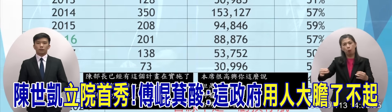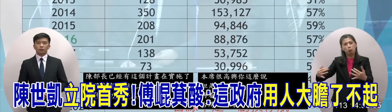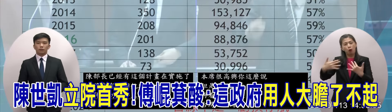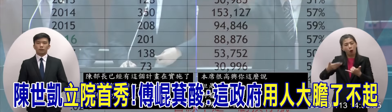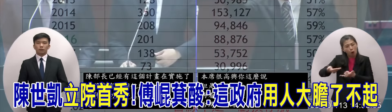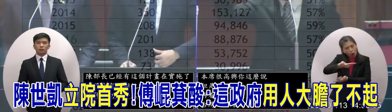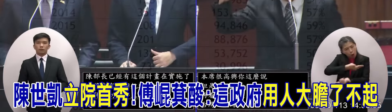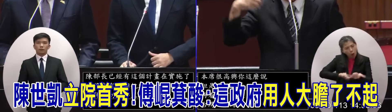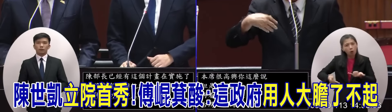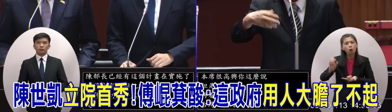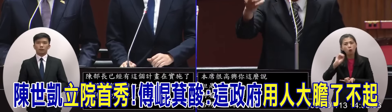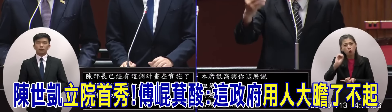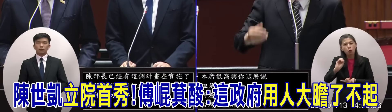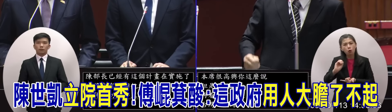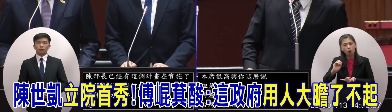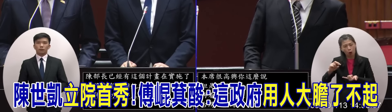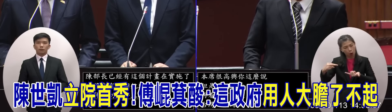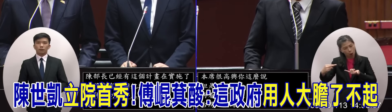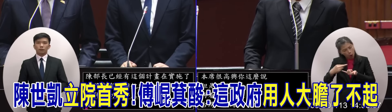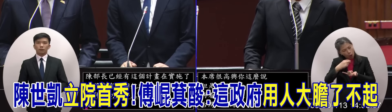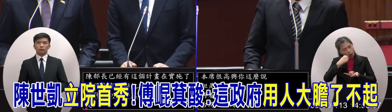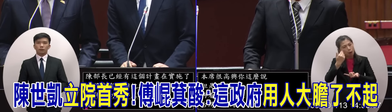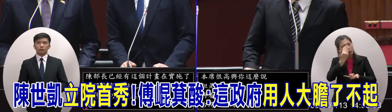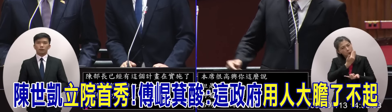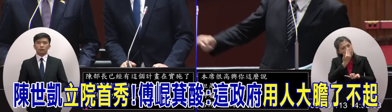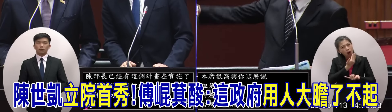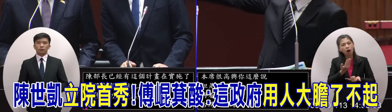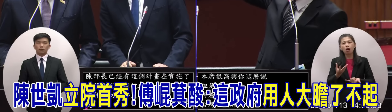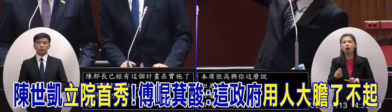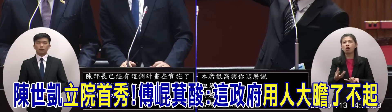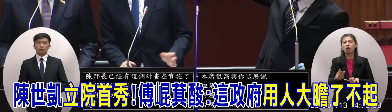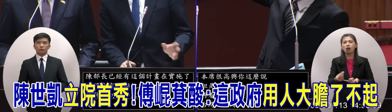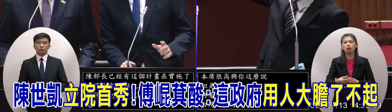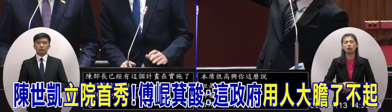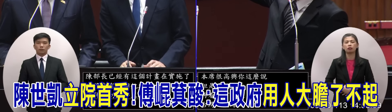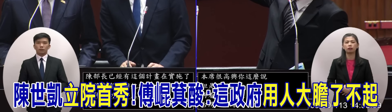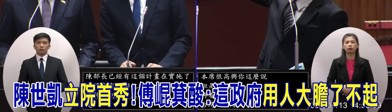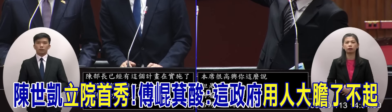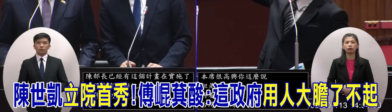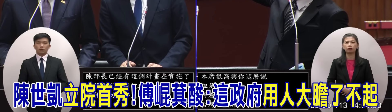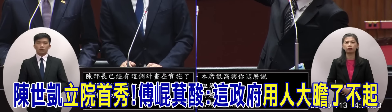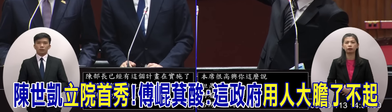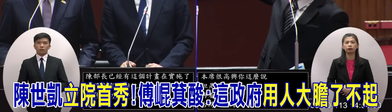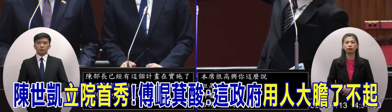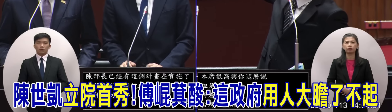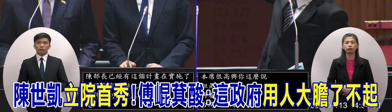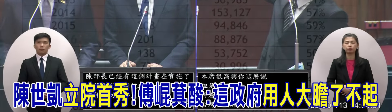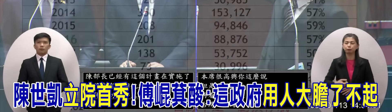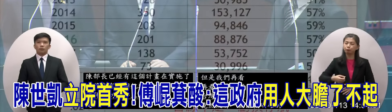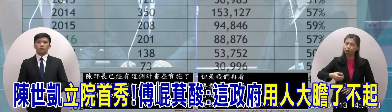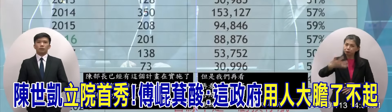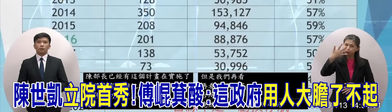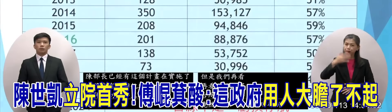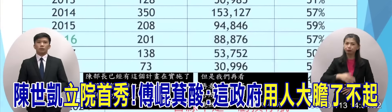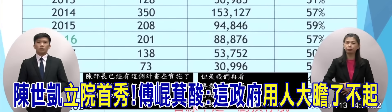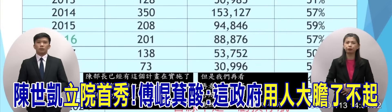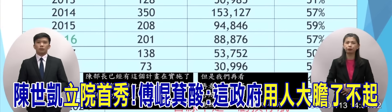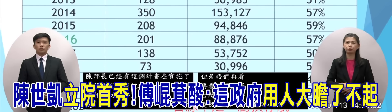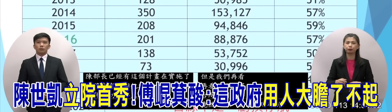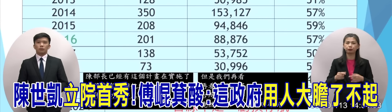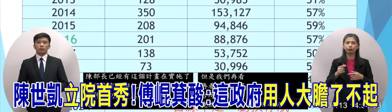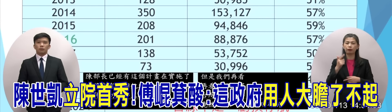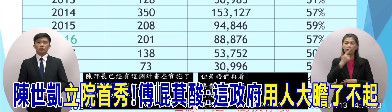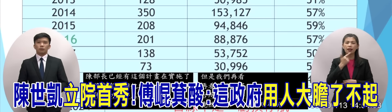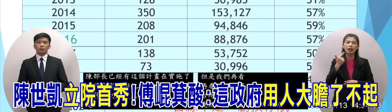来台湾看一下台湾岛有多美。你看一下，一个利纳伦，